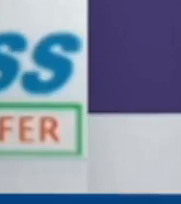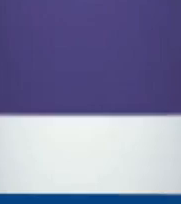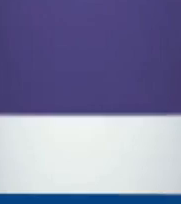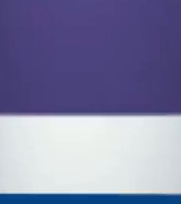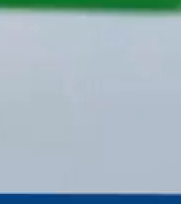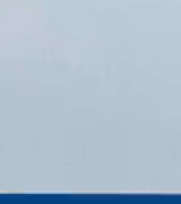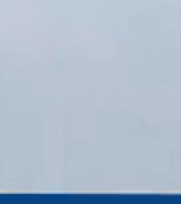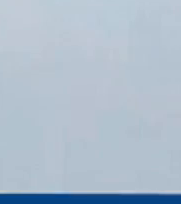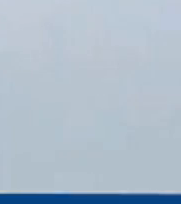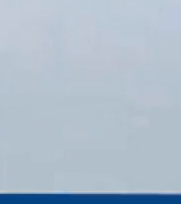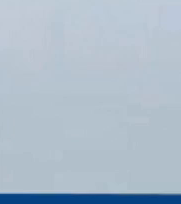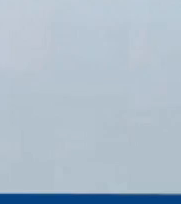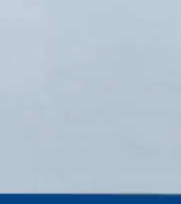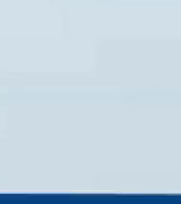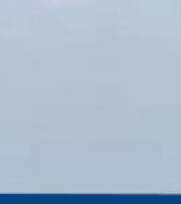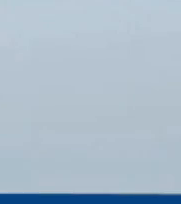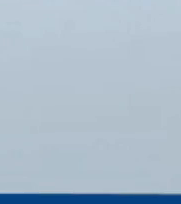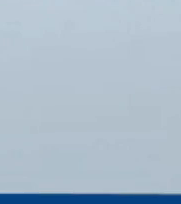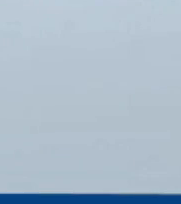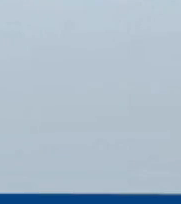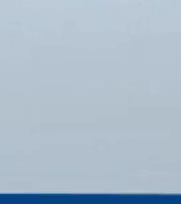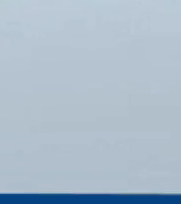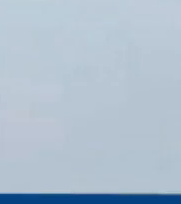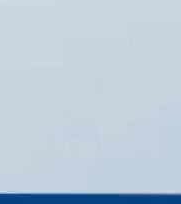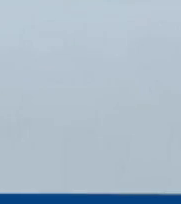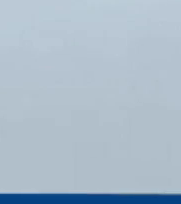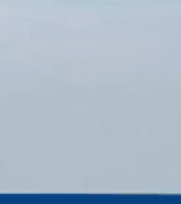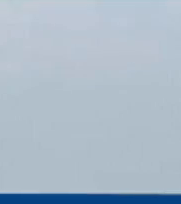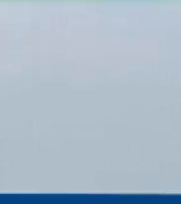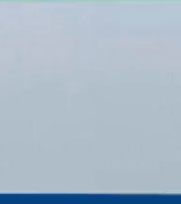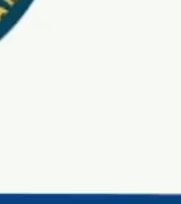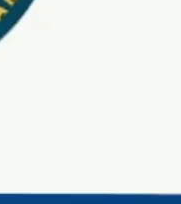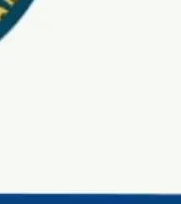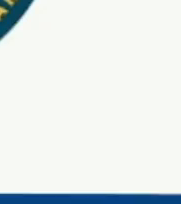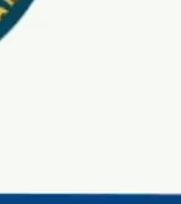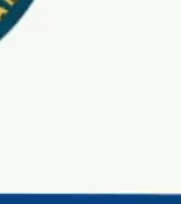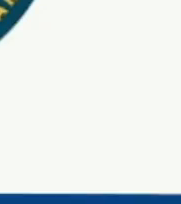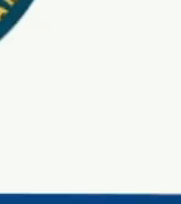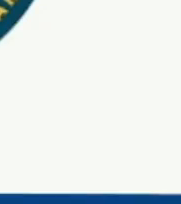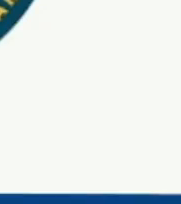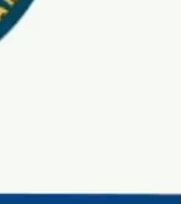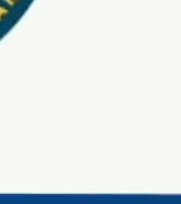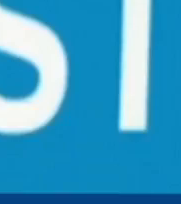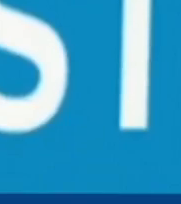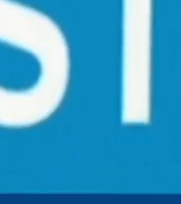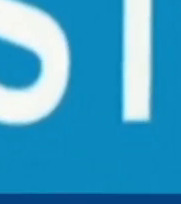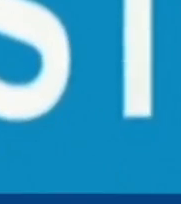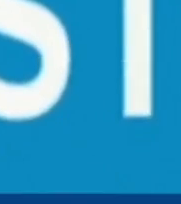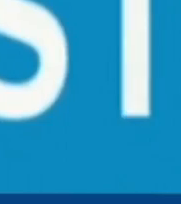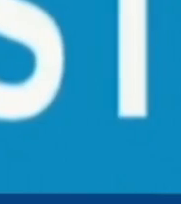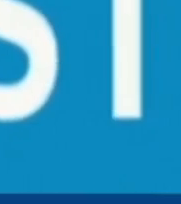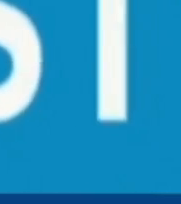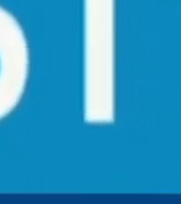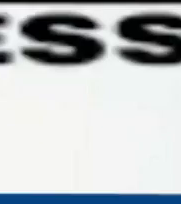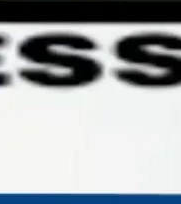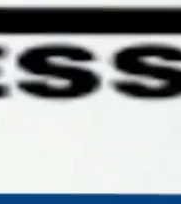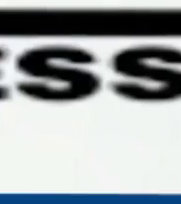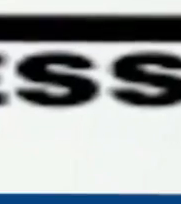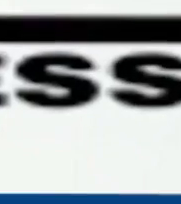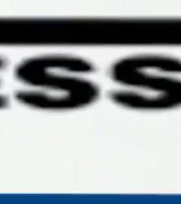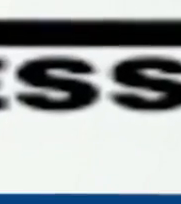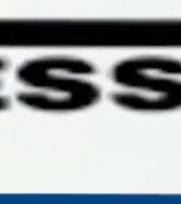ተወከል ኤክስፕረስ፣ መኒግራም፣ ወርልድ ረሚት፣ ዳሃብሽ፣ ክራውን ኤጀንትስ ባንክ፣ ትራንስፋስት